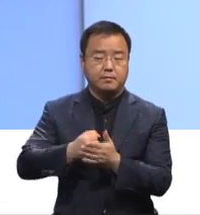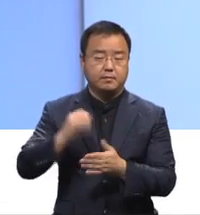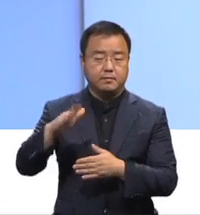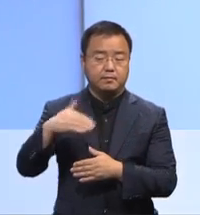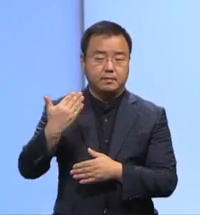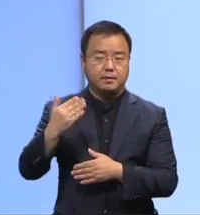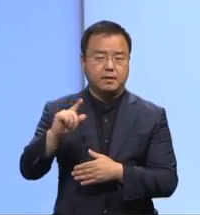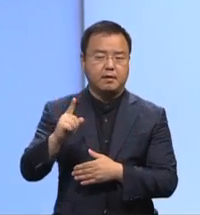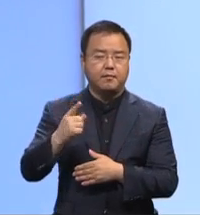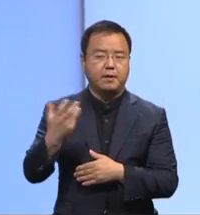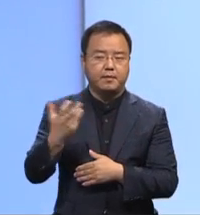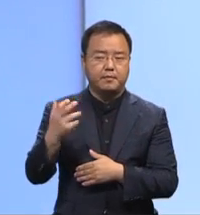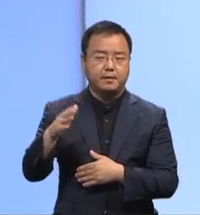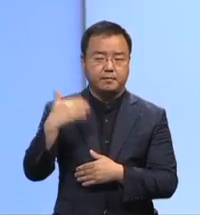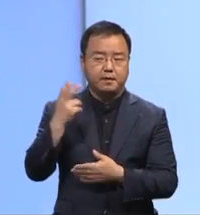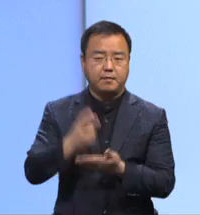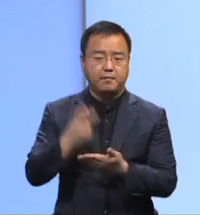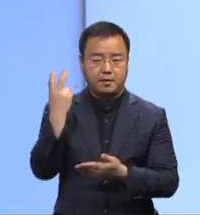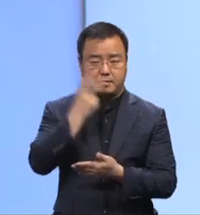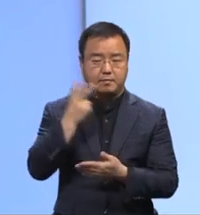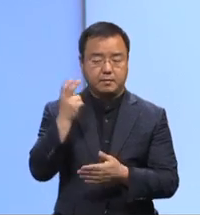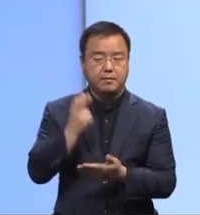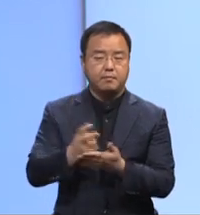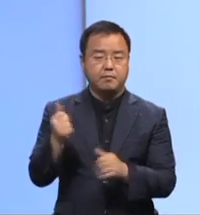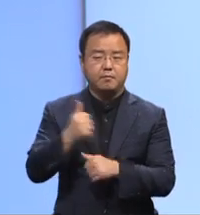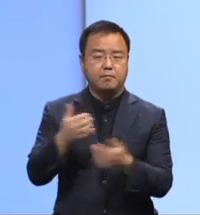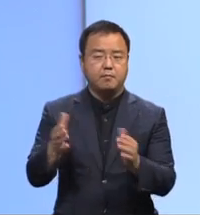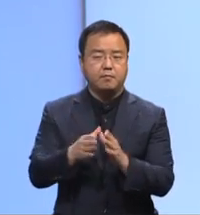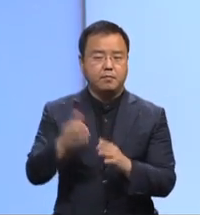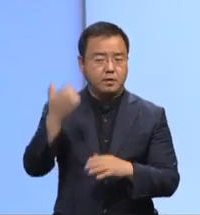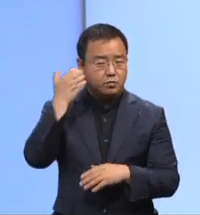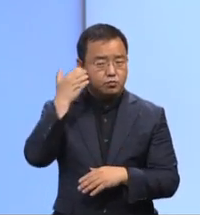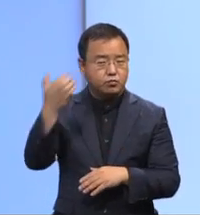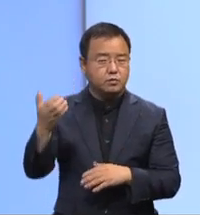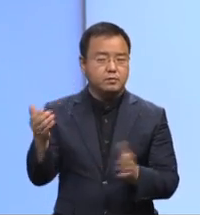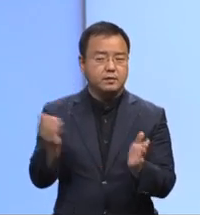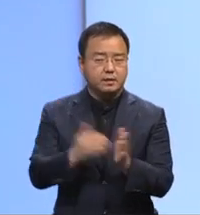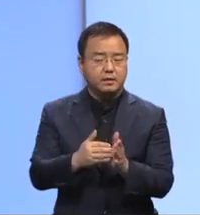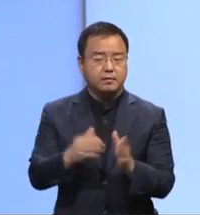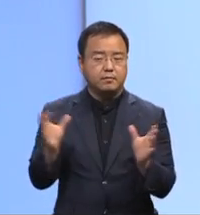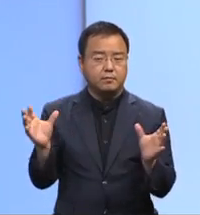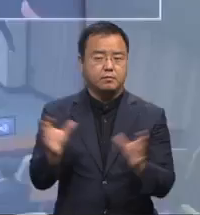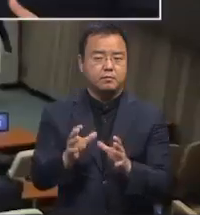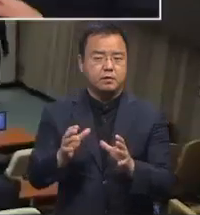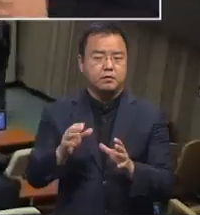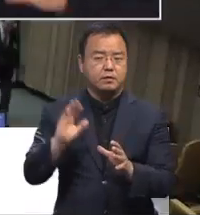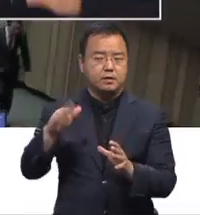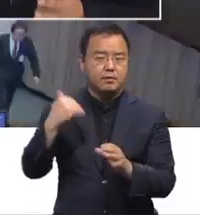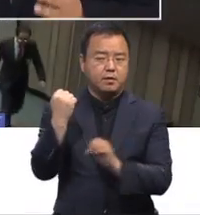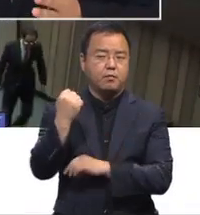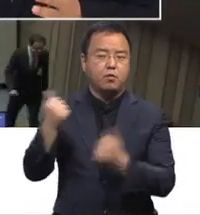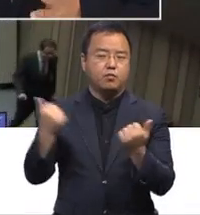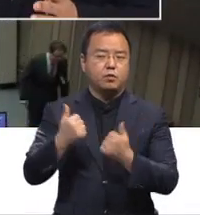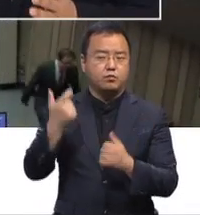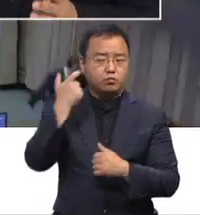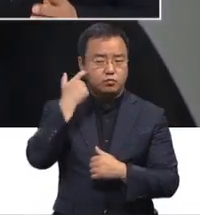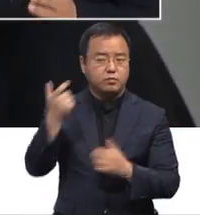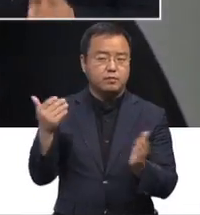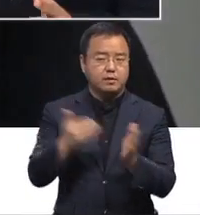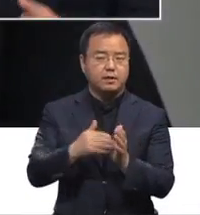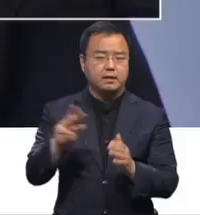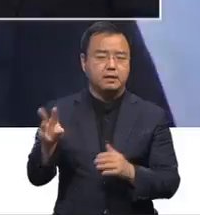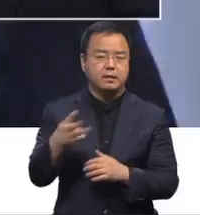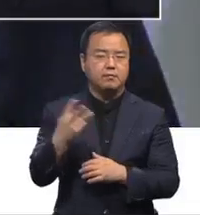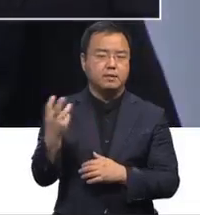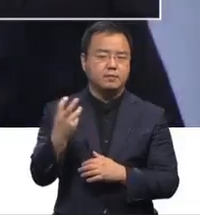181 법안은 심사는 법사위에서 91 본 회의 로 넘겨진 다음에 다시 또 61 이렇게 최대 기간에 330